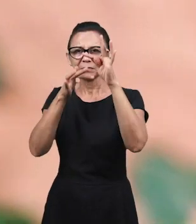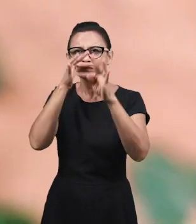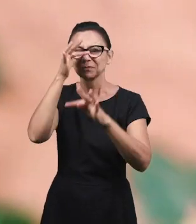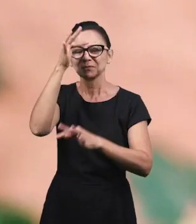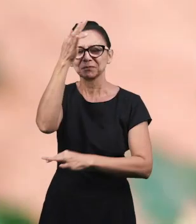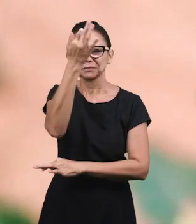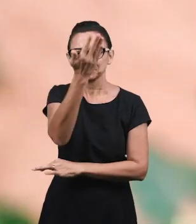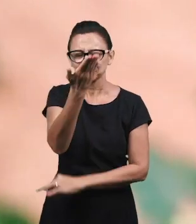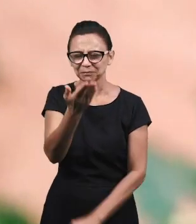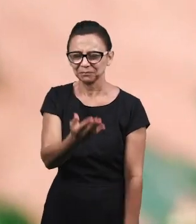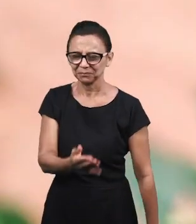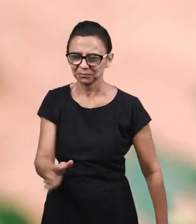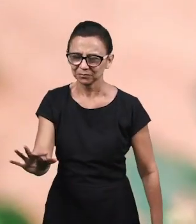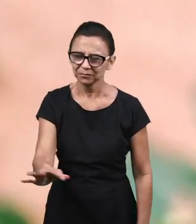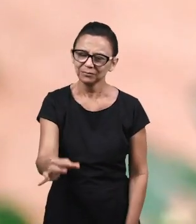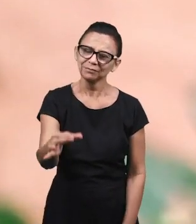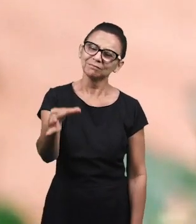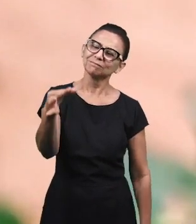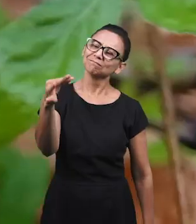jardim.